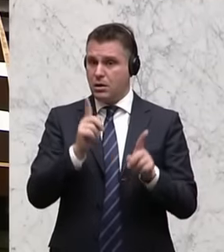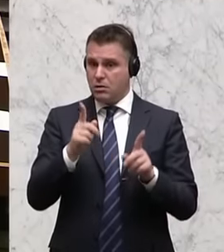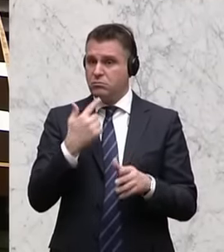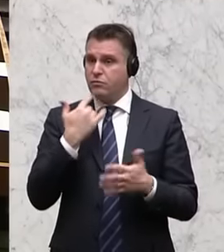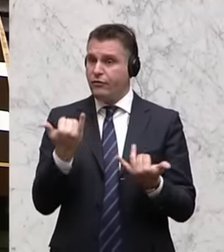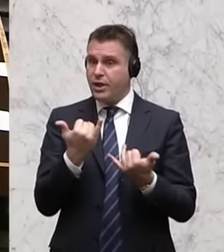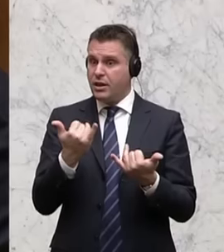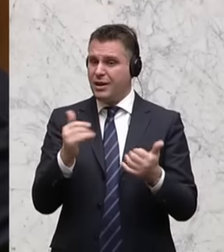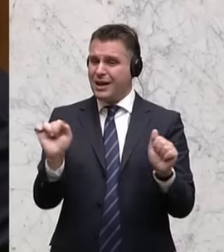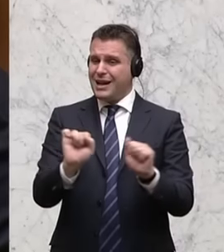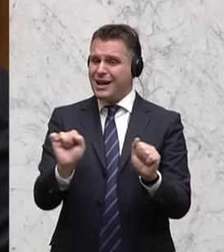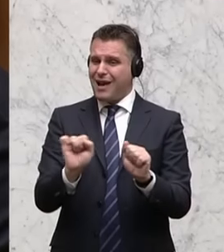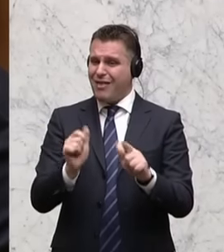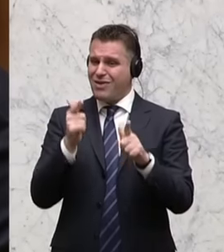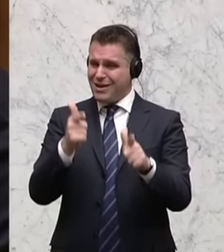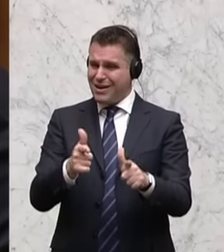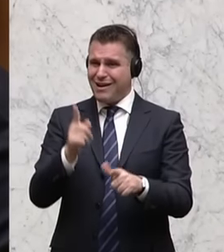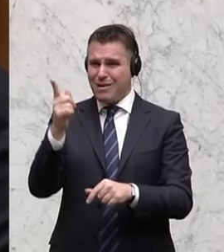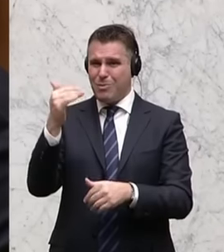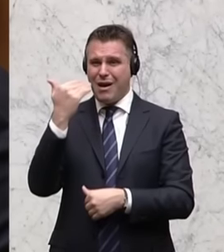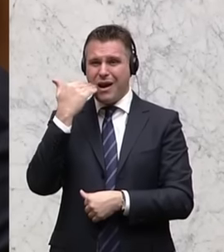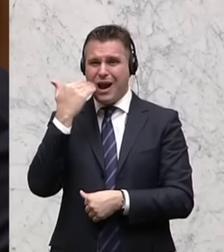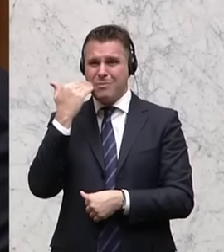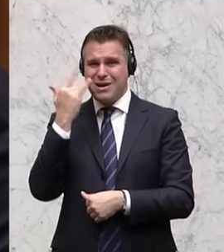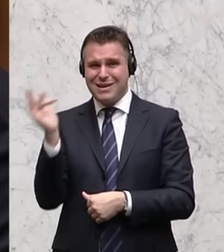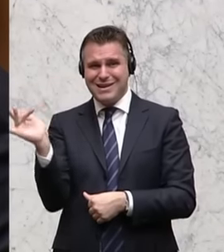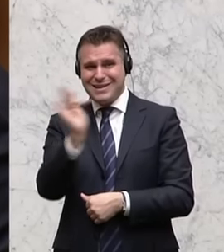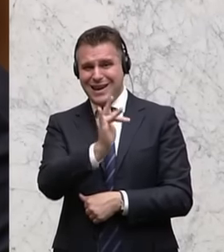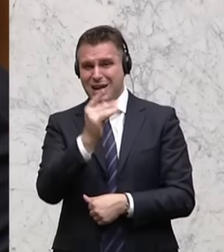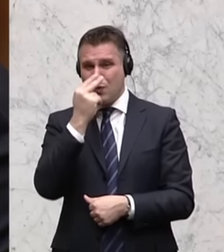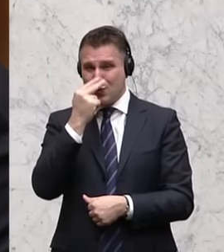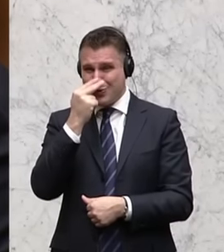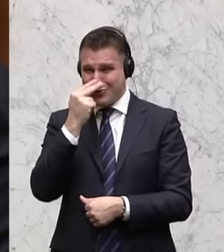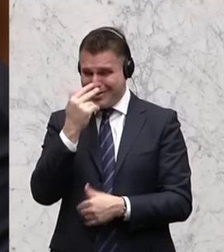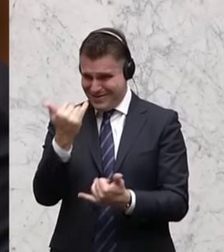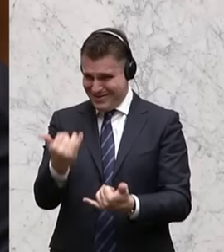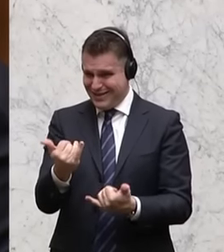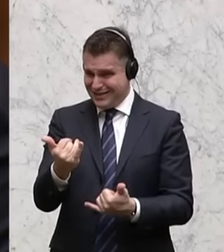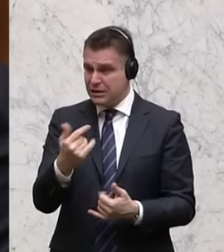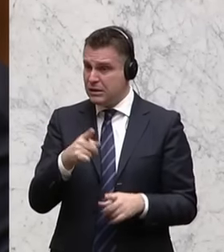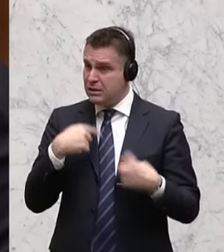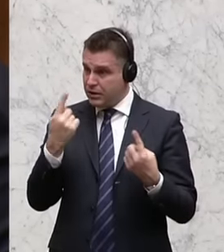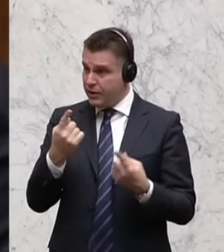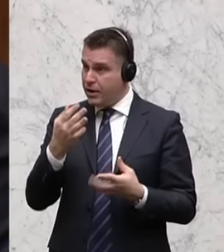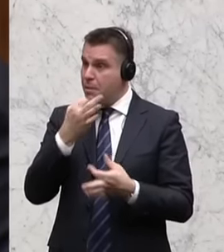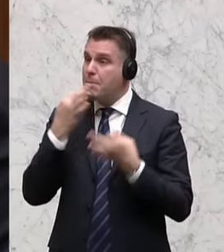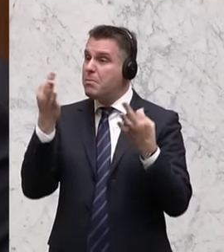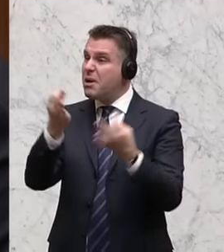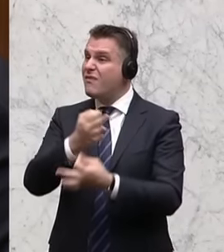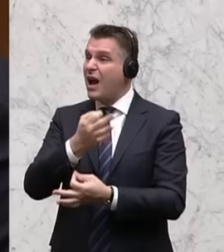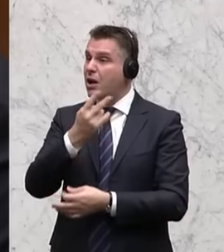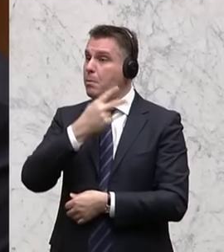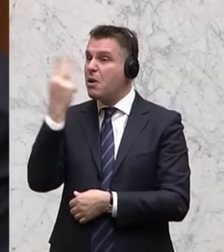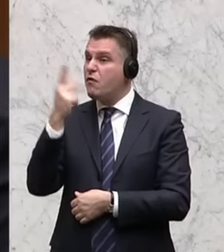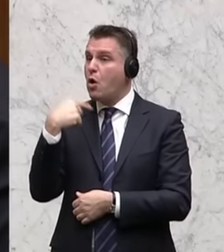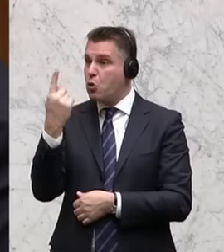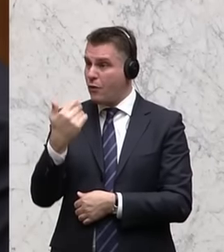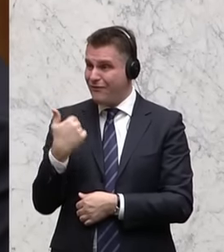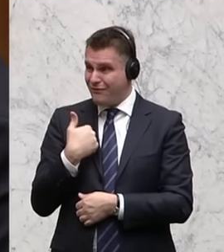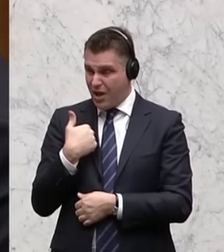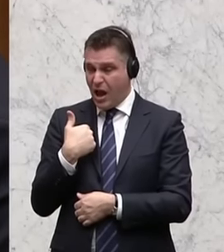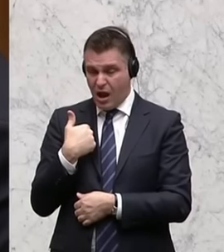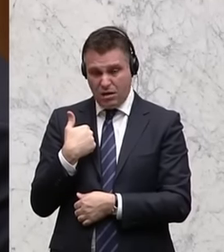kalten Kriegsfront unter der Führung der Amerikaner gegen Russland, haben wir diese Frage uns legitimieren lassen? Haben wir diese